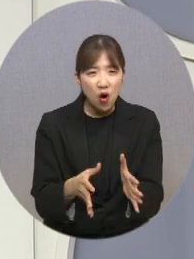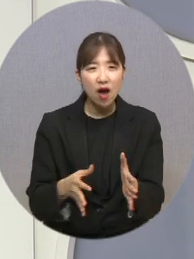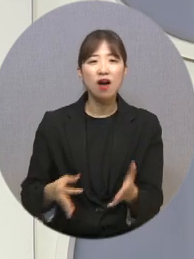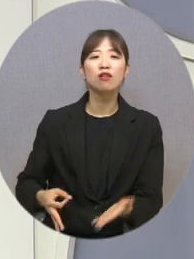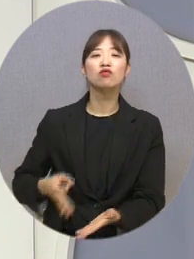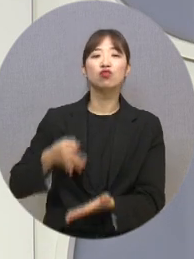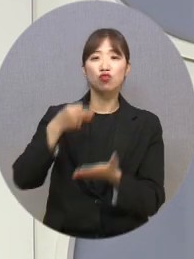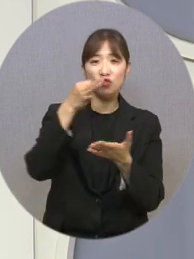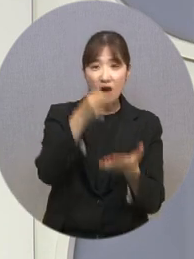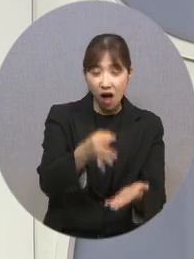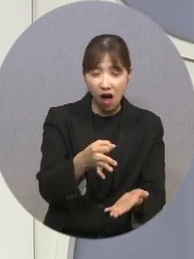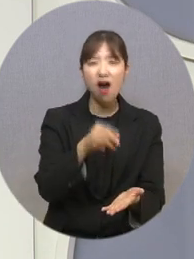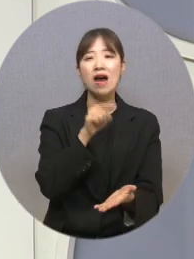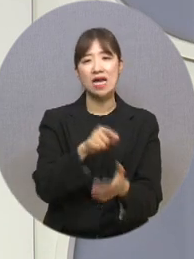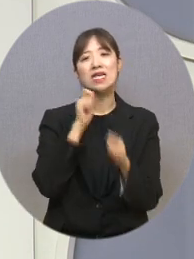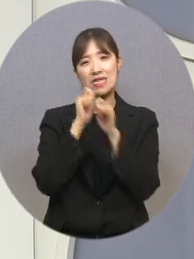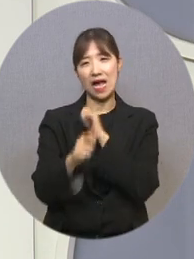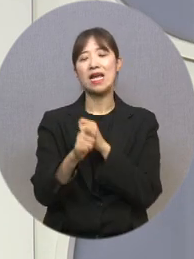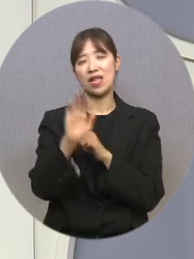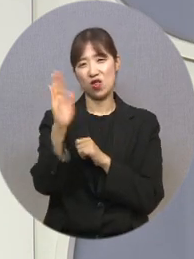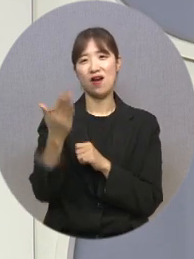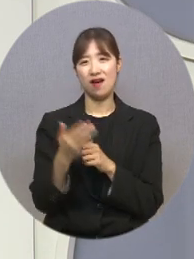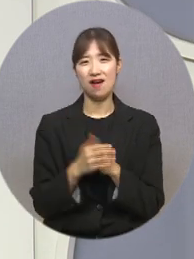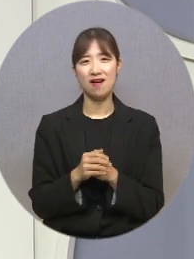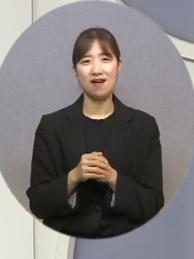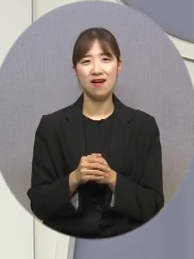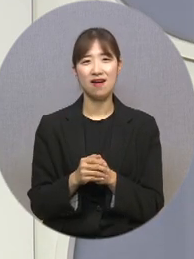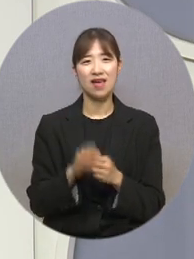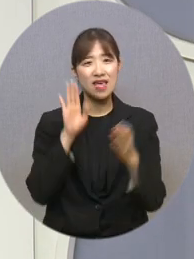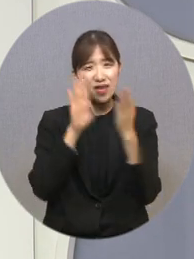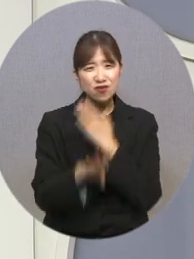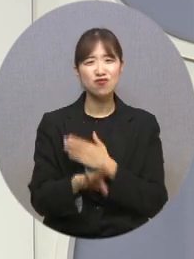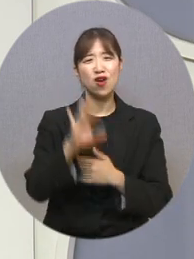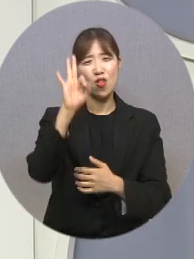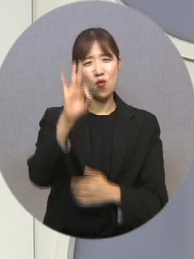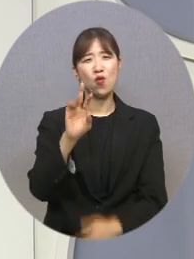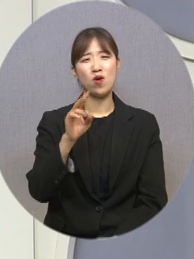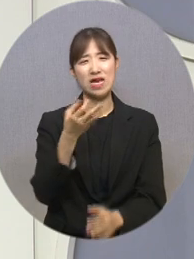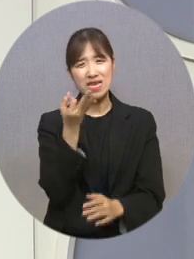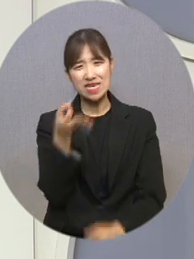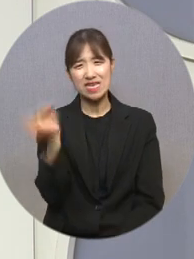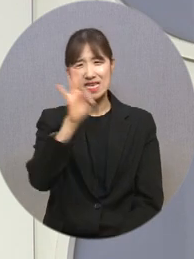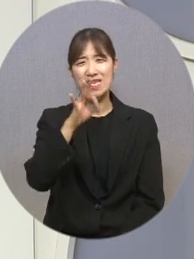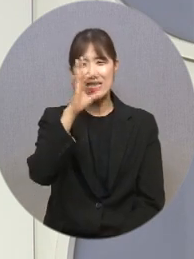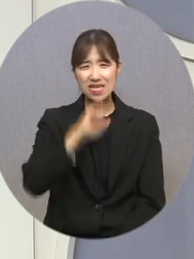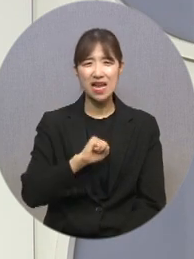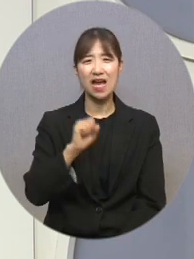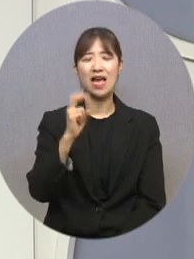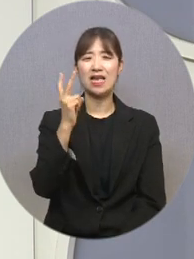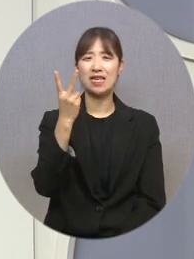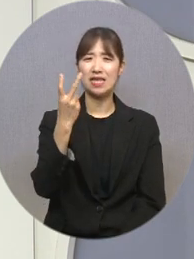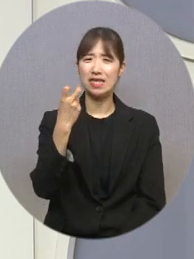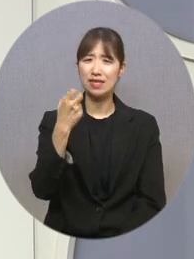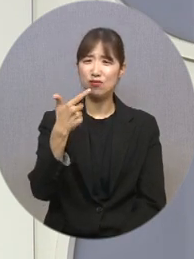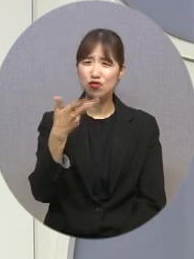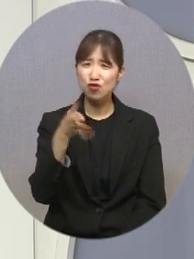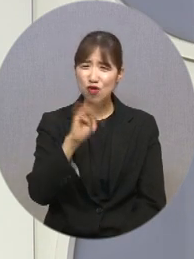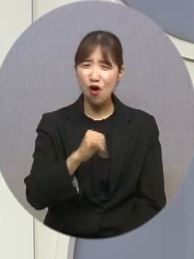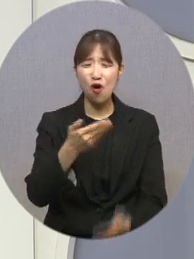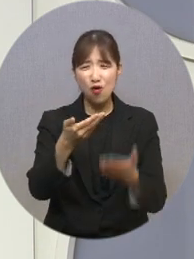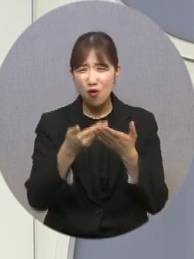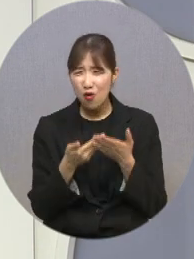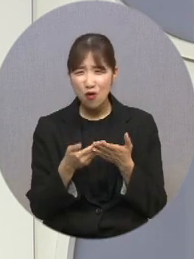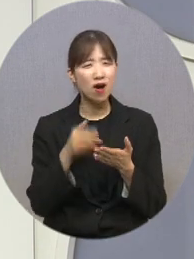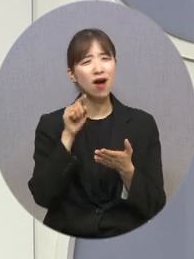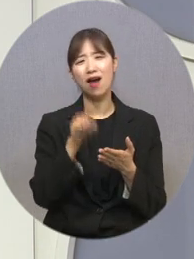86억 재산을 주기만 하면 벌써 사기죄는 완성이 되는 거예요. 그 이후에 이자를 26억인가 주는 거는 나중에 그 완성된